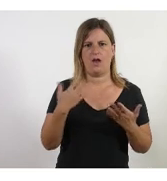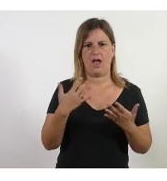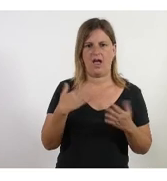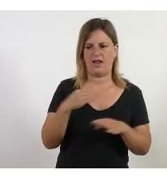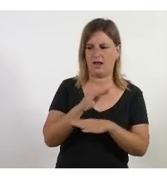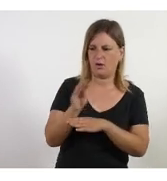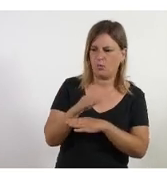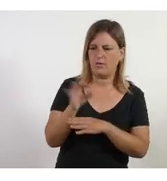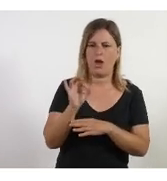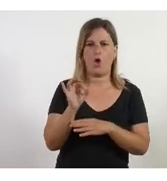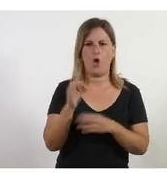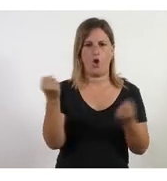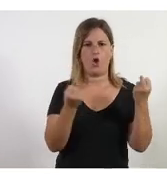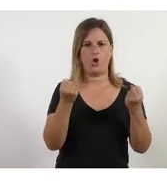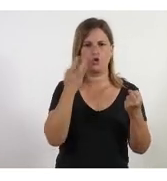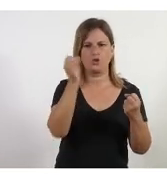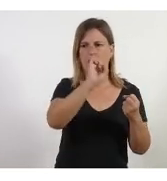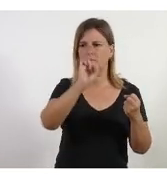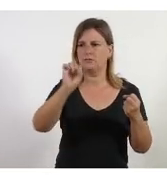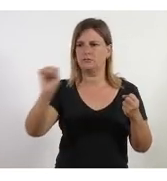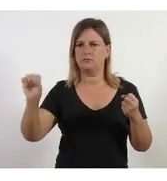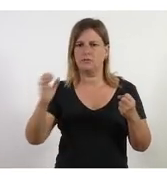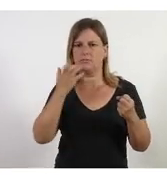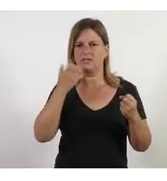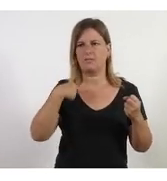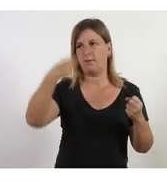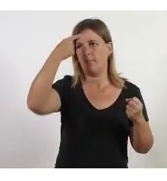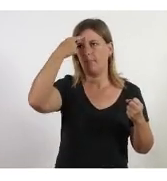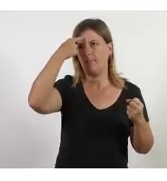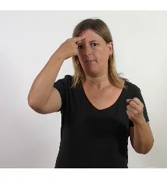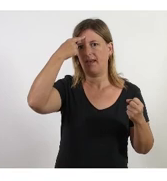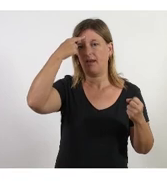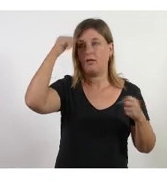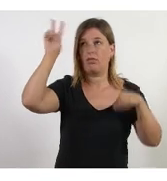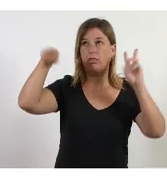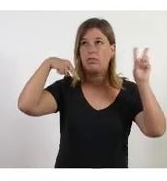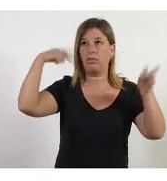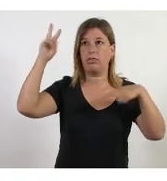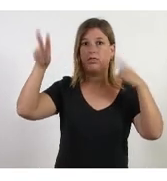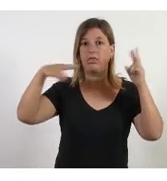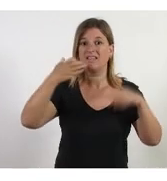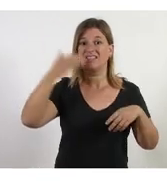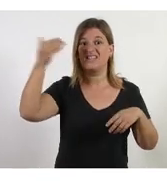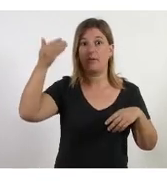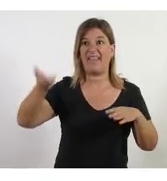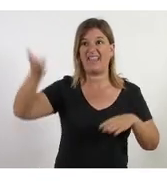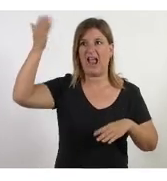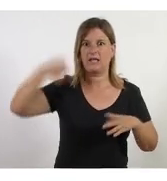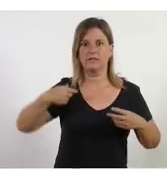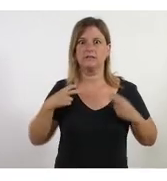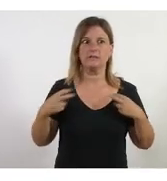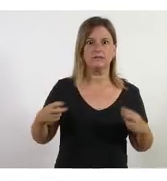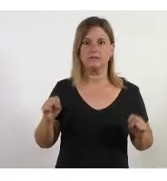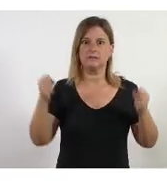el cotxe. Estic rentant el cotxe i la meva ment va cap allà on vol. I si vaig molt beta alta, estaré molt